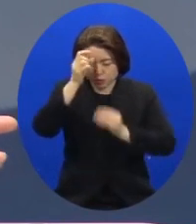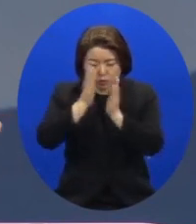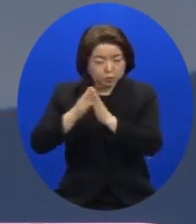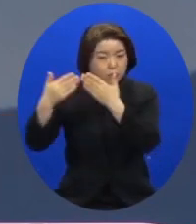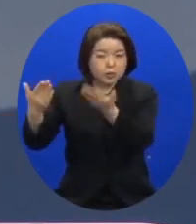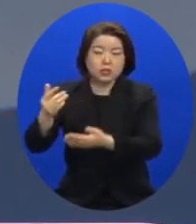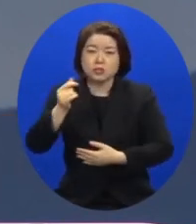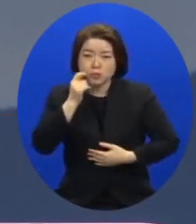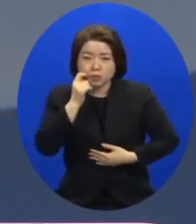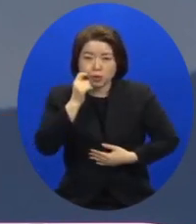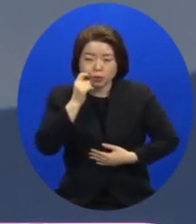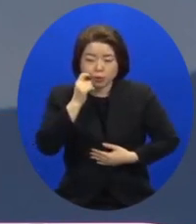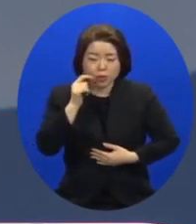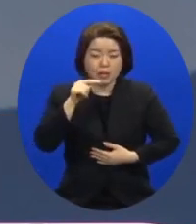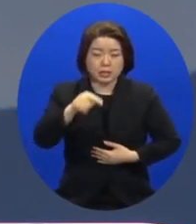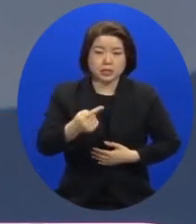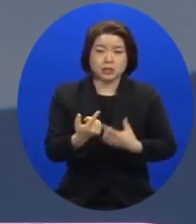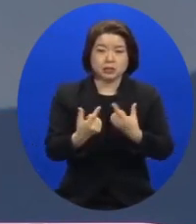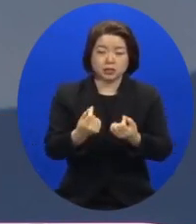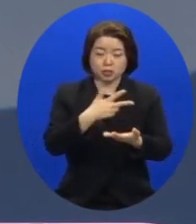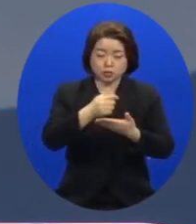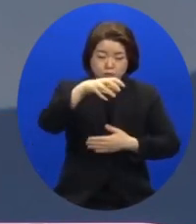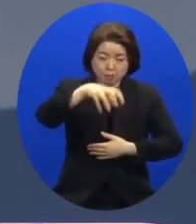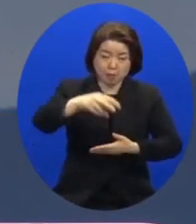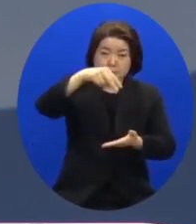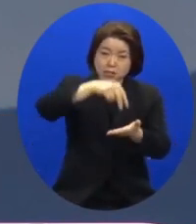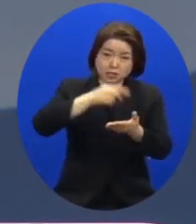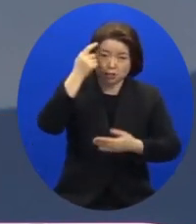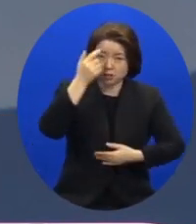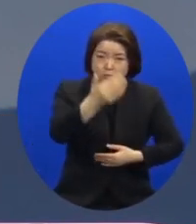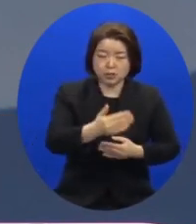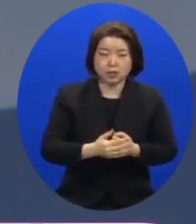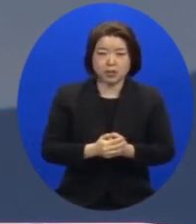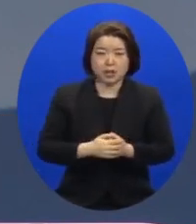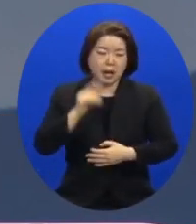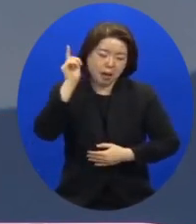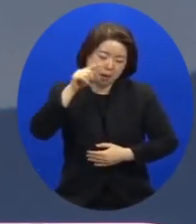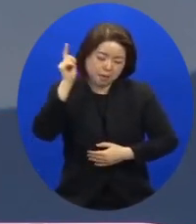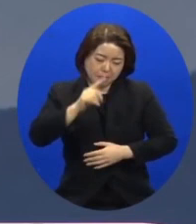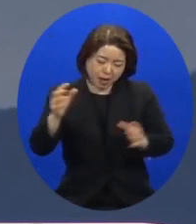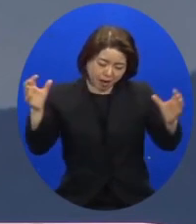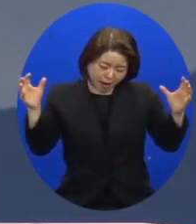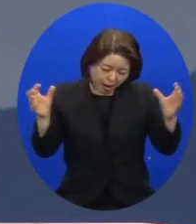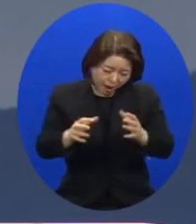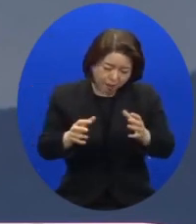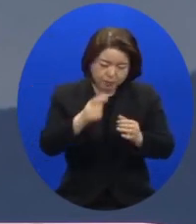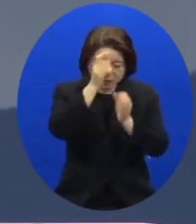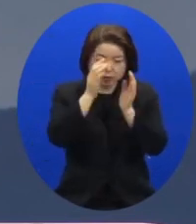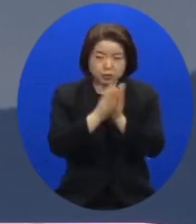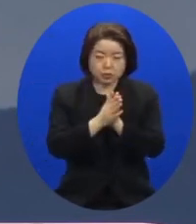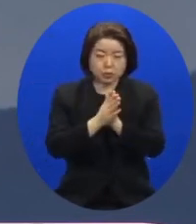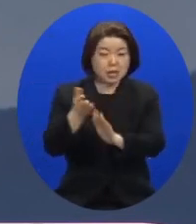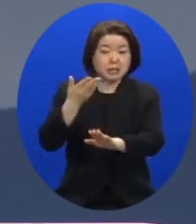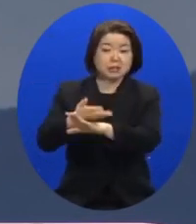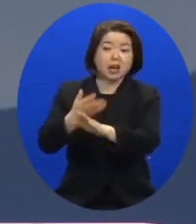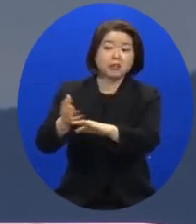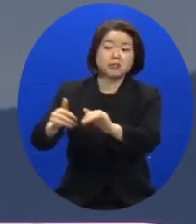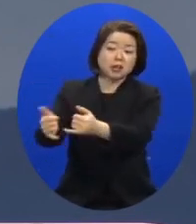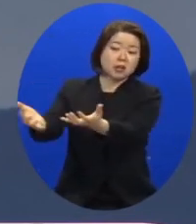해보고 그렇게 주님 앞에 설 것입니까 매일 합승 기도 남의 일이라고 생각하지 마세요